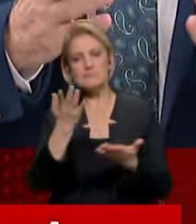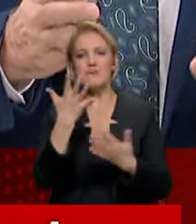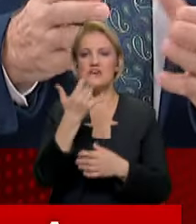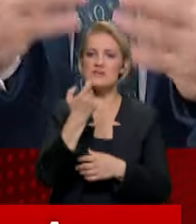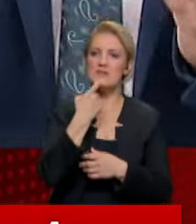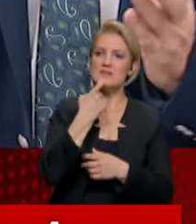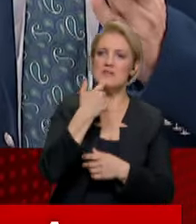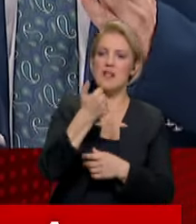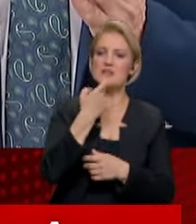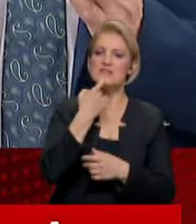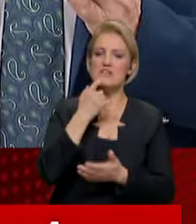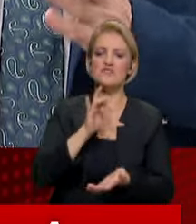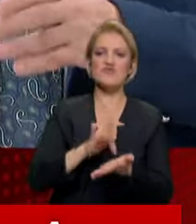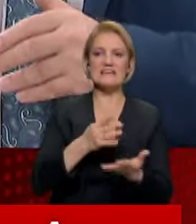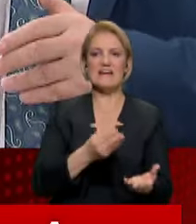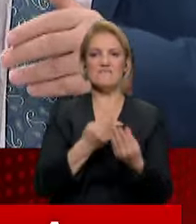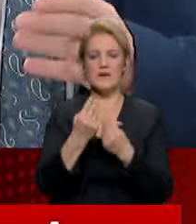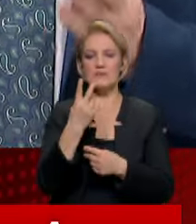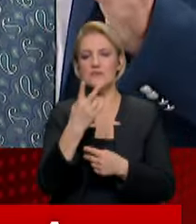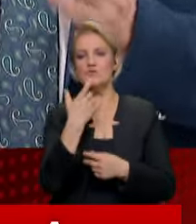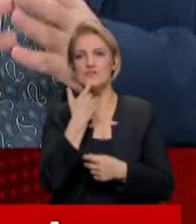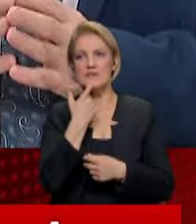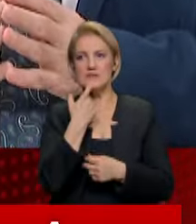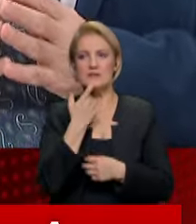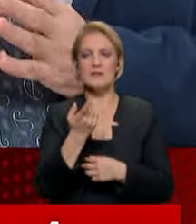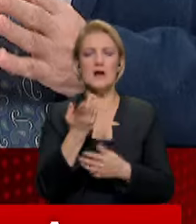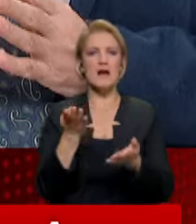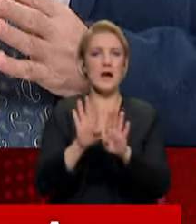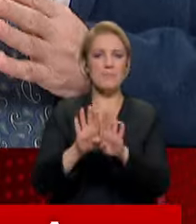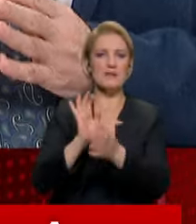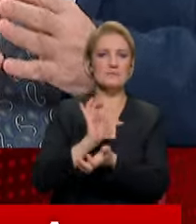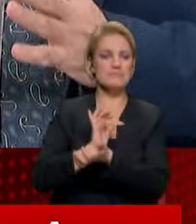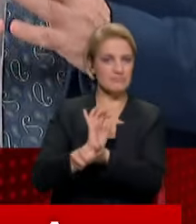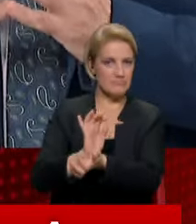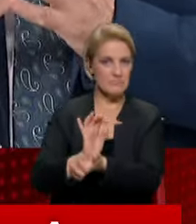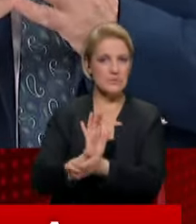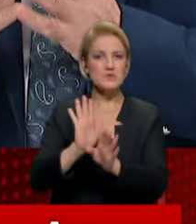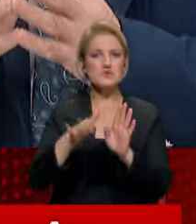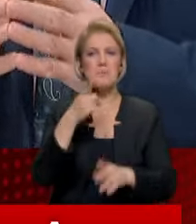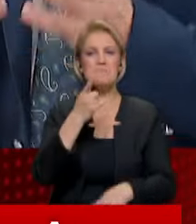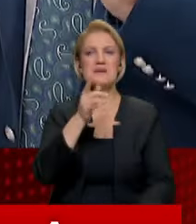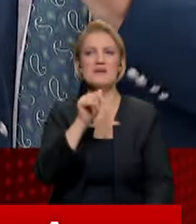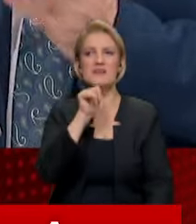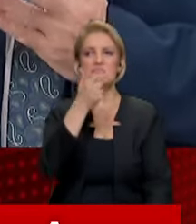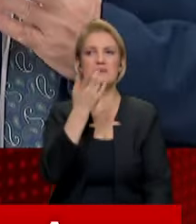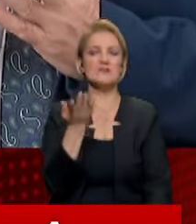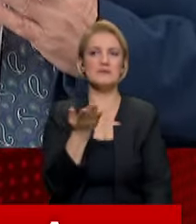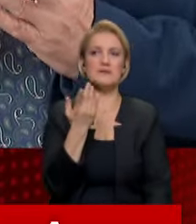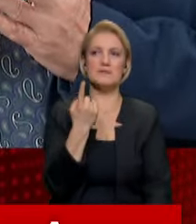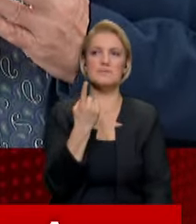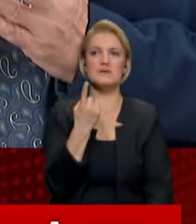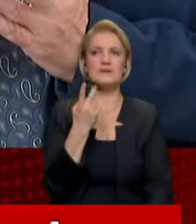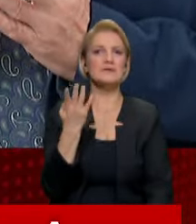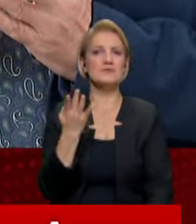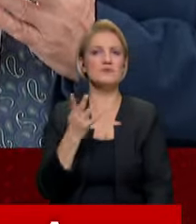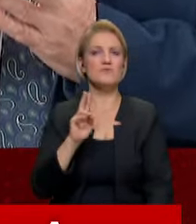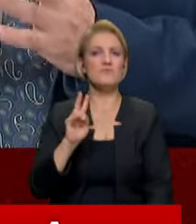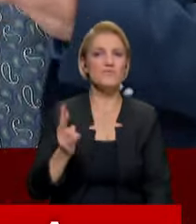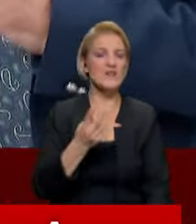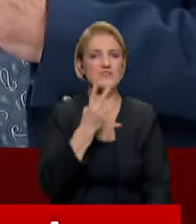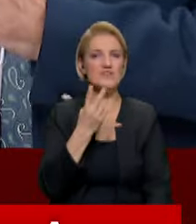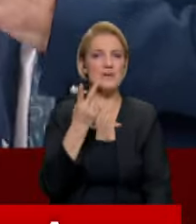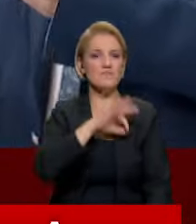6 yıl ceza vermeniz ve 23 yılını da kapalıda infaz etmeniz hiçbir şekilde zaten caydırıcılık etkisi